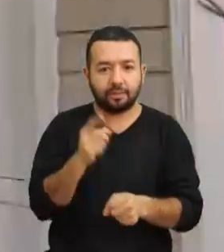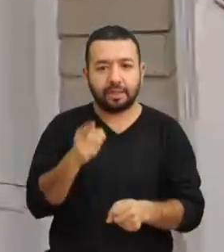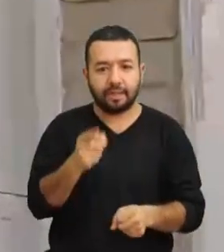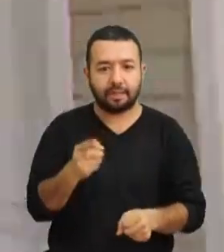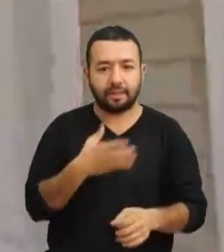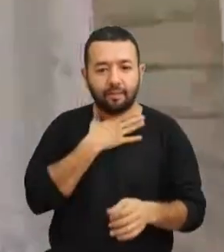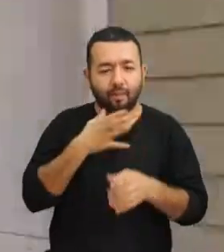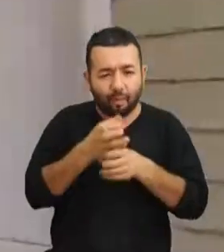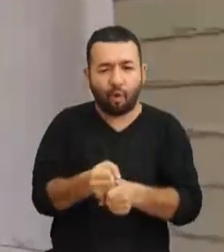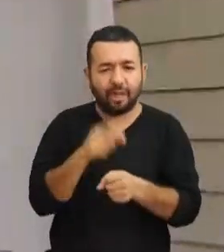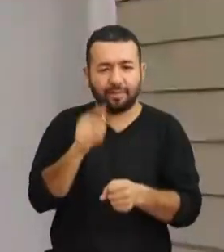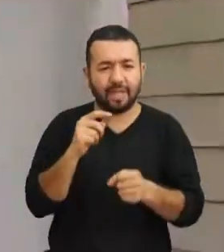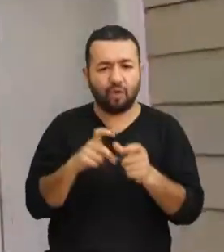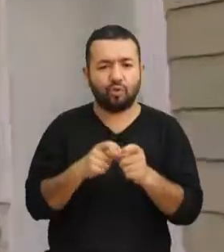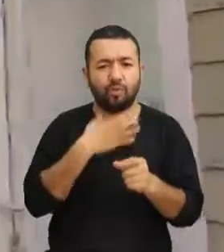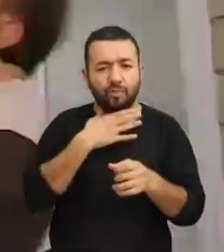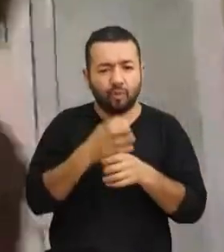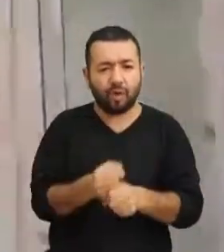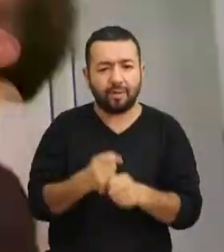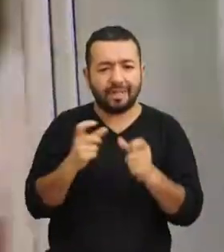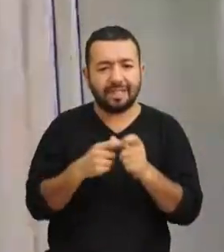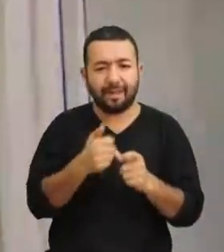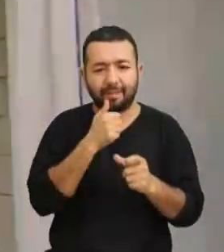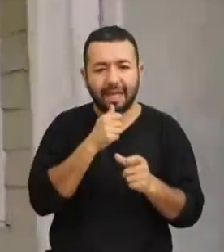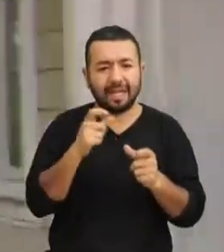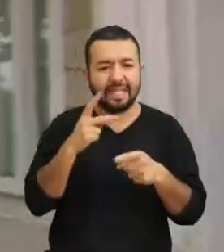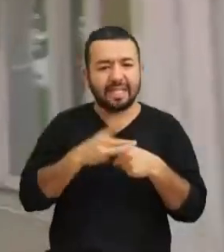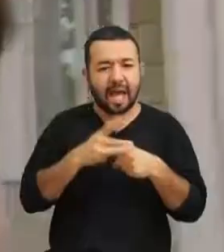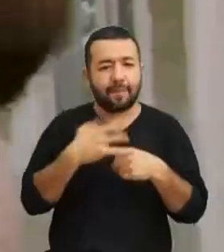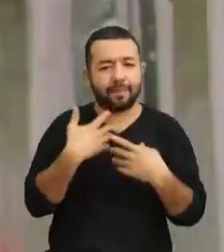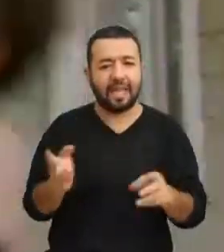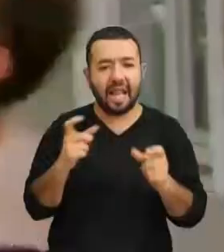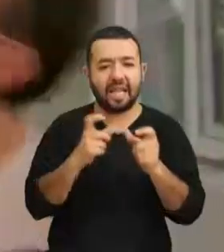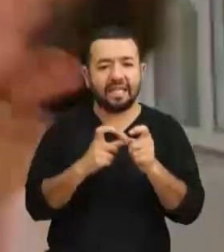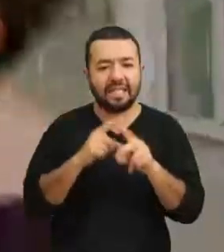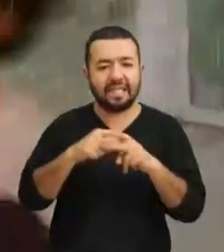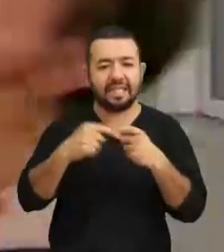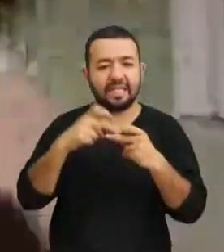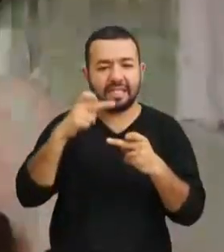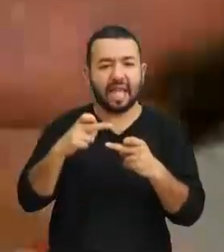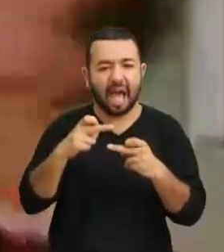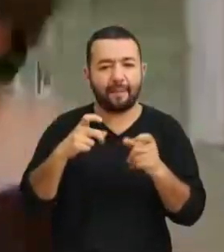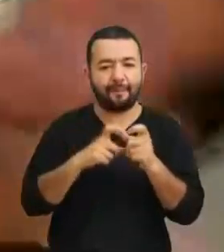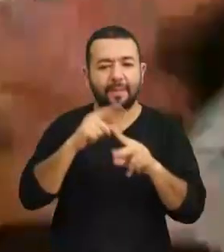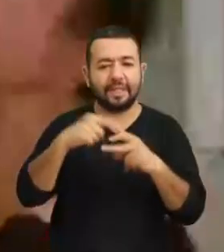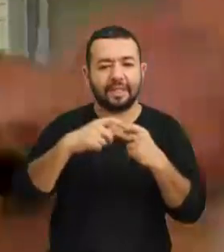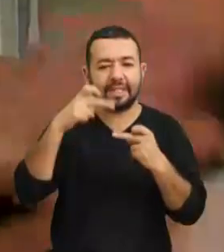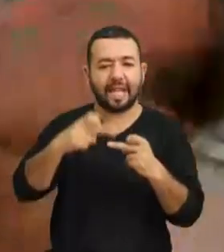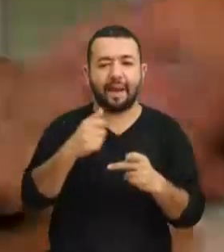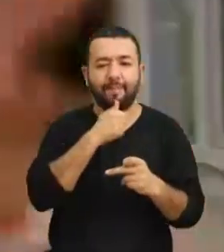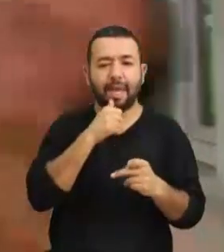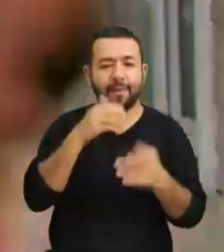boğarım Şükrü. Seni boğarım. Zarp değil. Zarp değil Şükrü. Zarp değil. Sarp